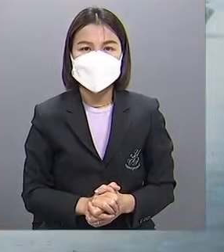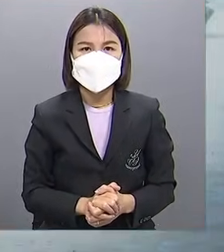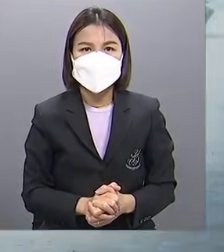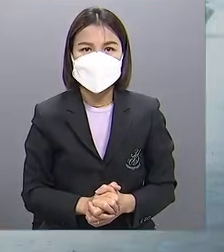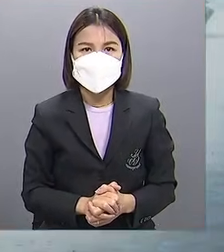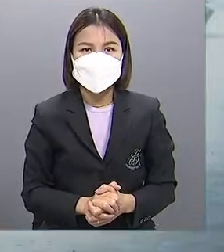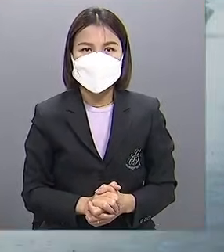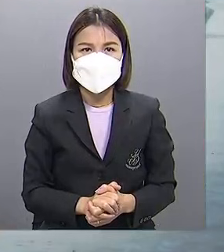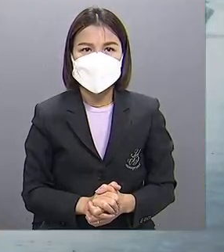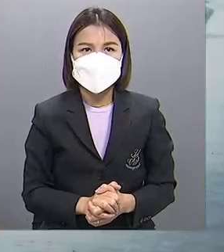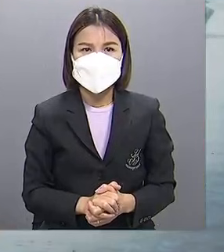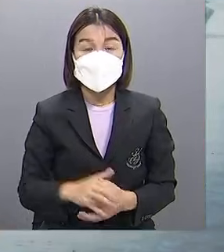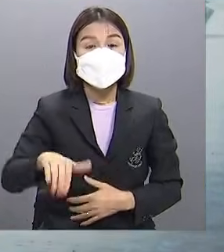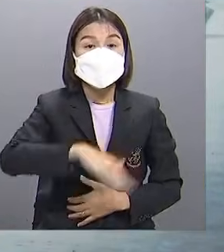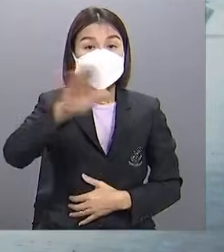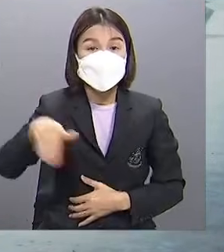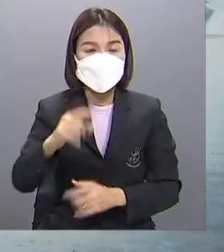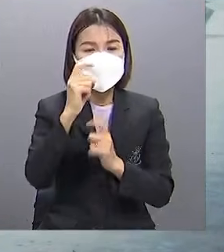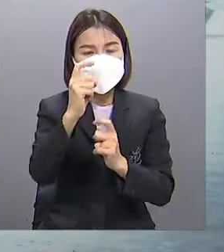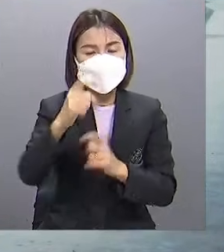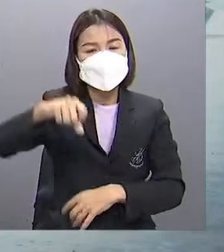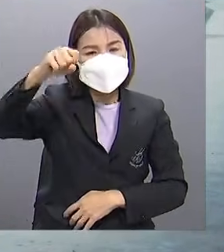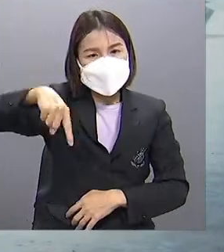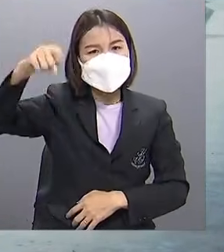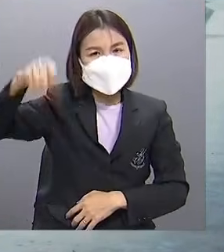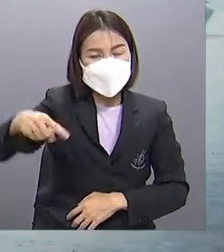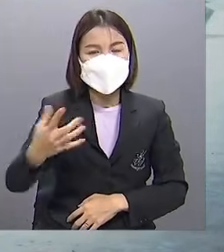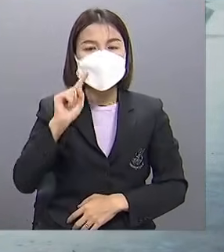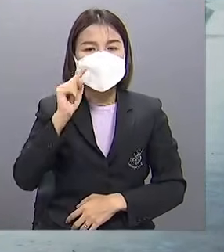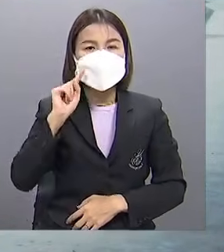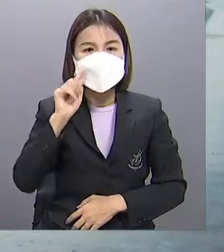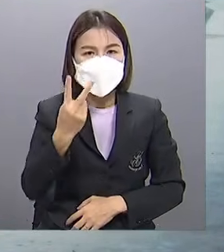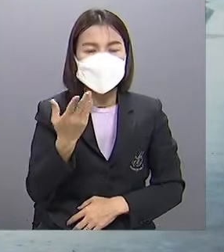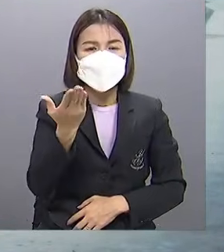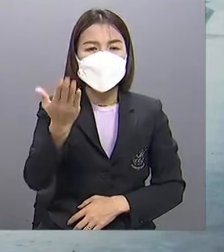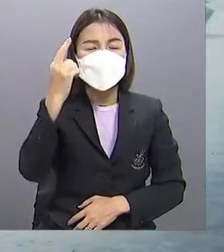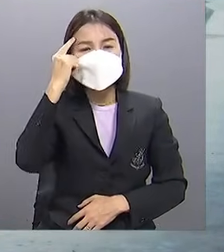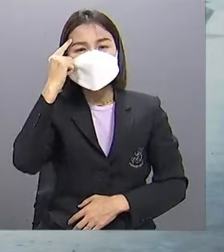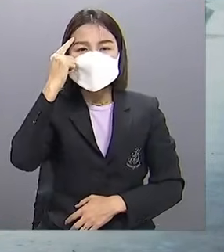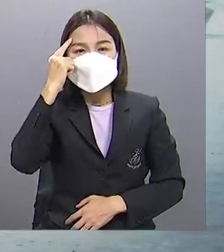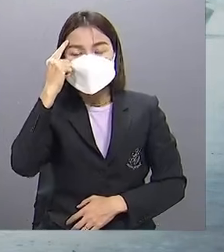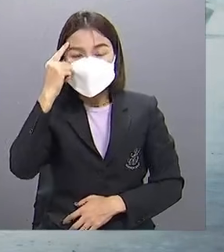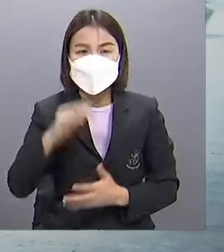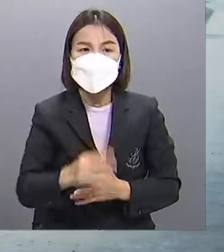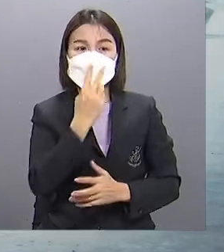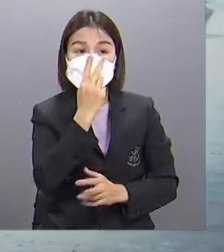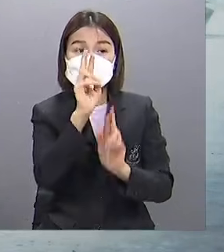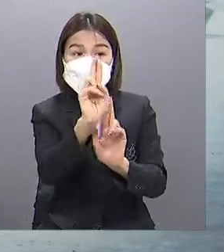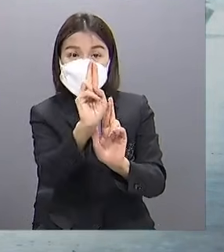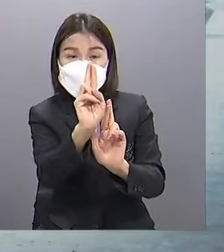นี่คือภัยพิบัติซ้ำซ้อนขอเพียงเราทุกคนมีสติและไม่ประมาทต่อสถานการณ์ความเสี่ยงที่สำ